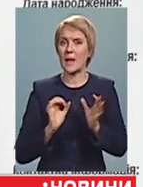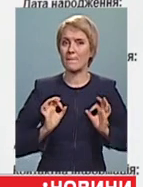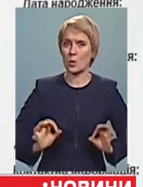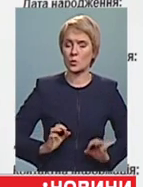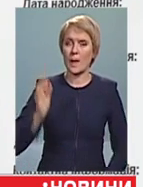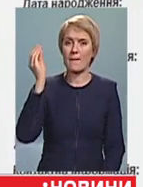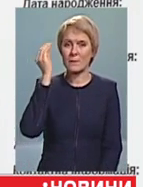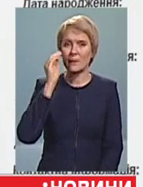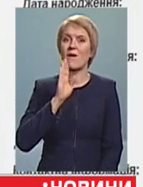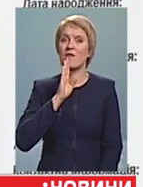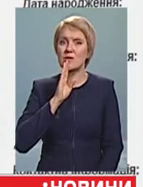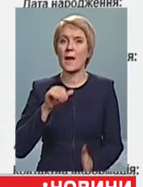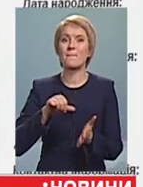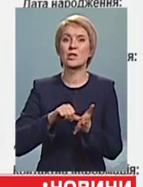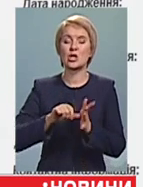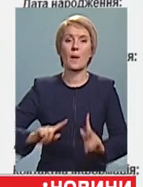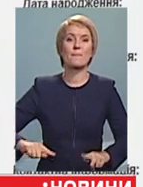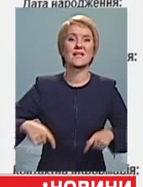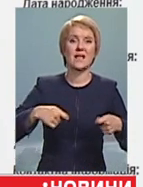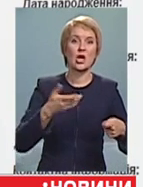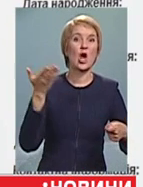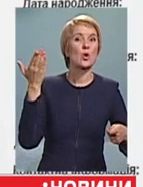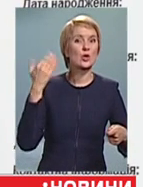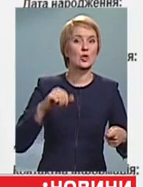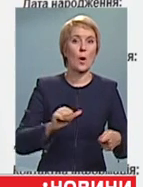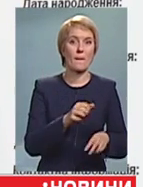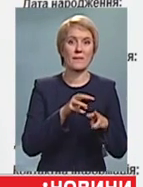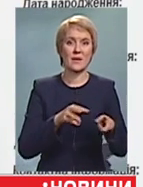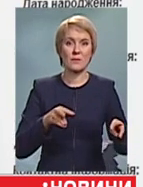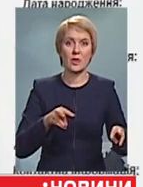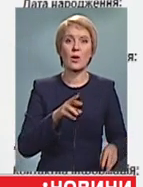вона причетна до передачі тодішньому прем'єру Януковичу мисливського угіддя Сухолуччя.